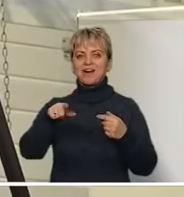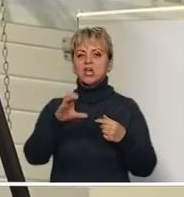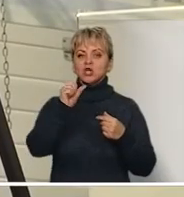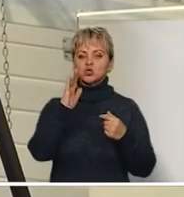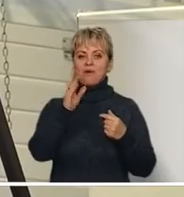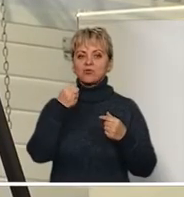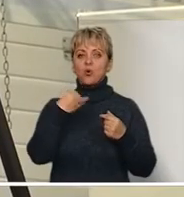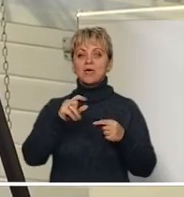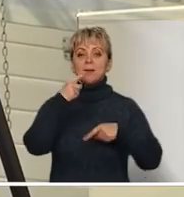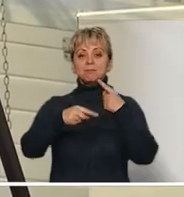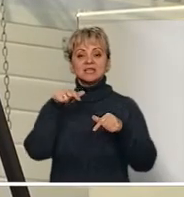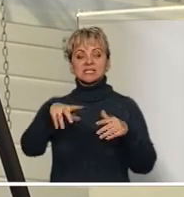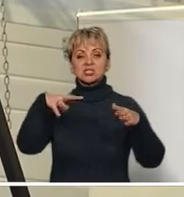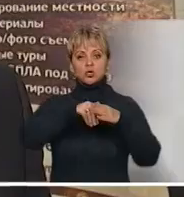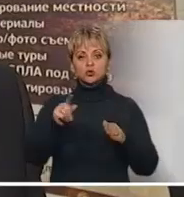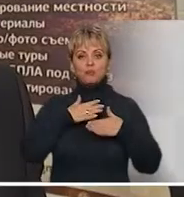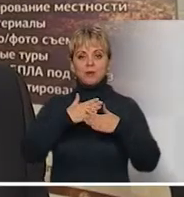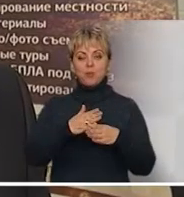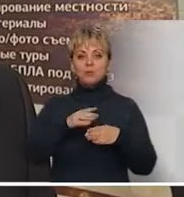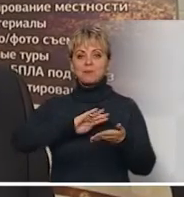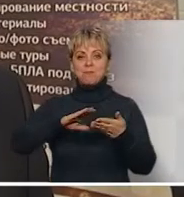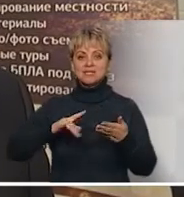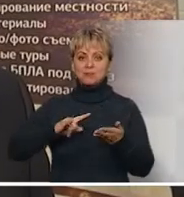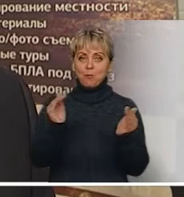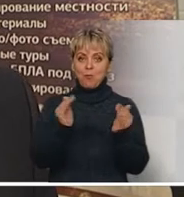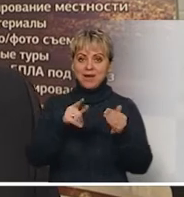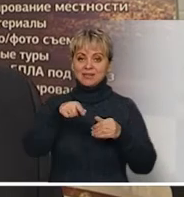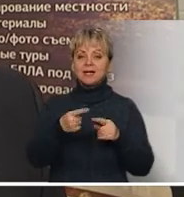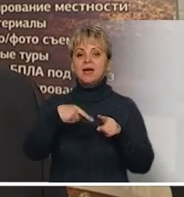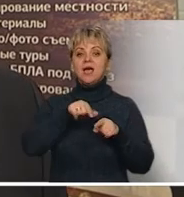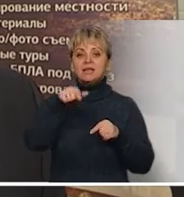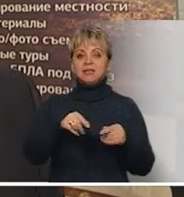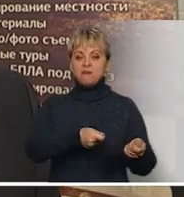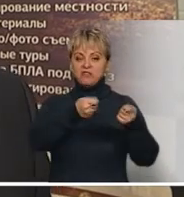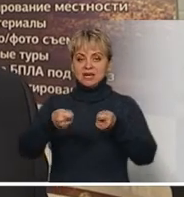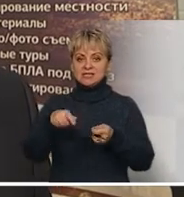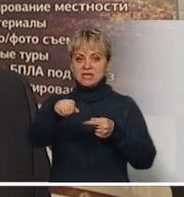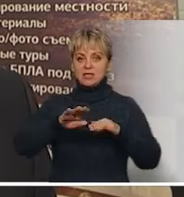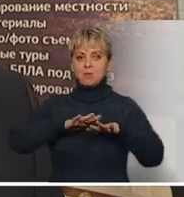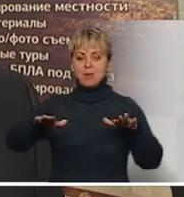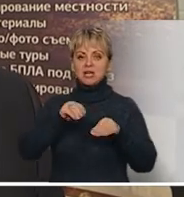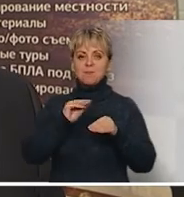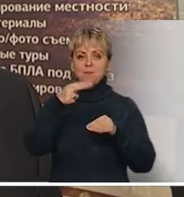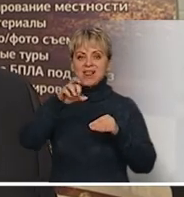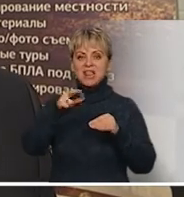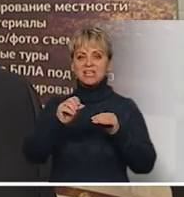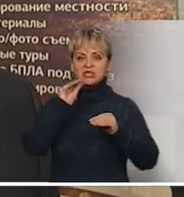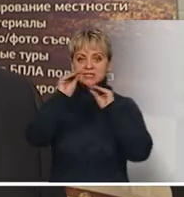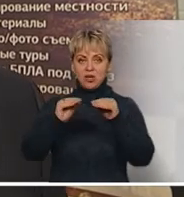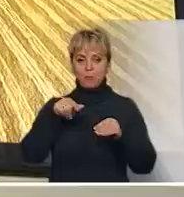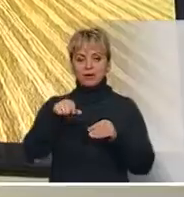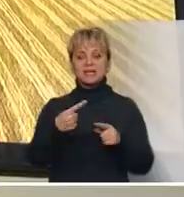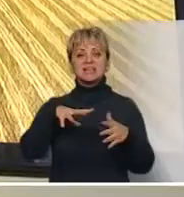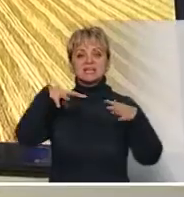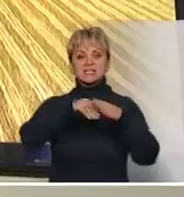хлопковой, совкой. Метод заключается в том, чтобы с помощью беспилотных летательных аппаратов вносить на поля биологический